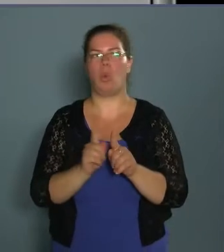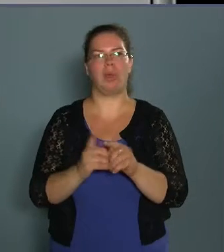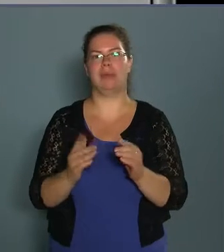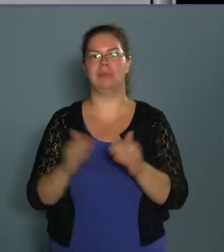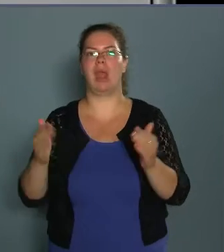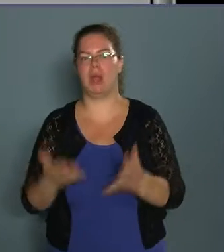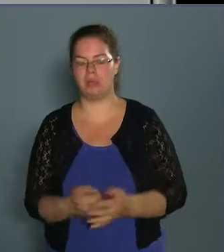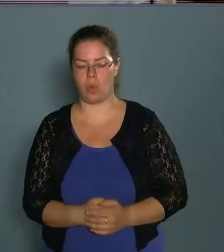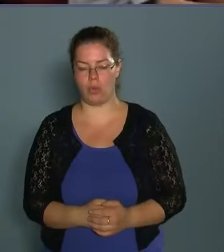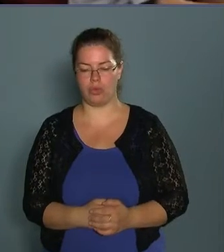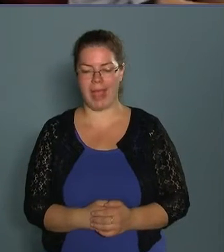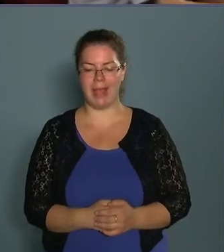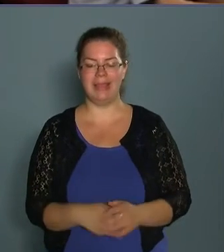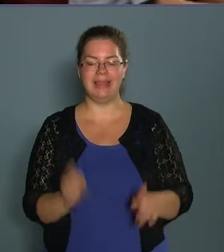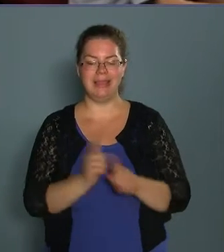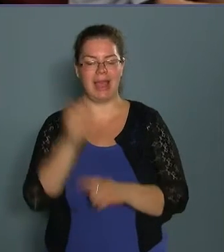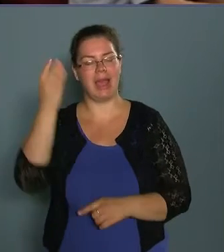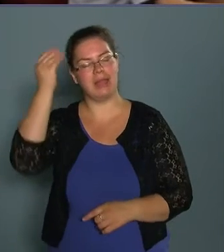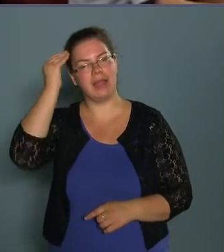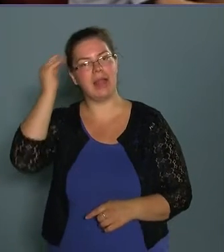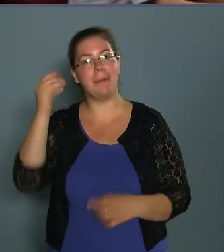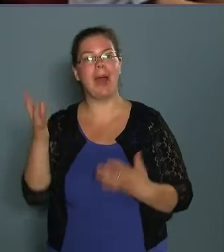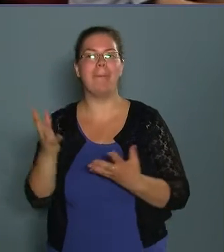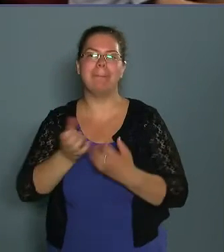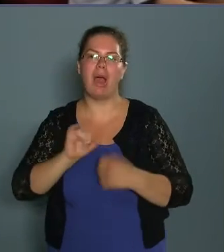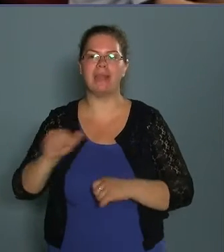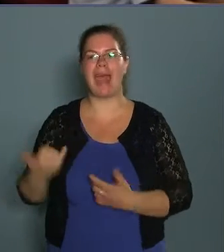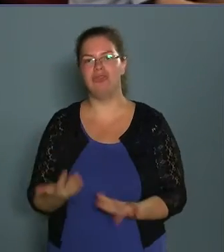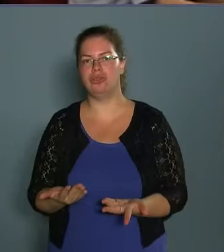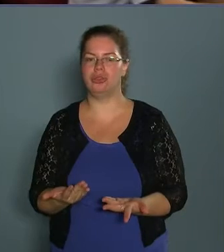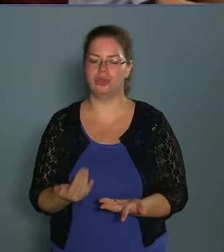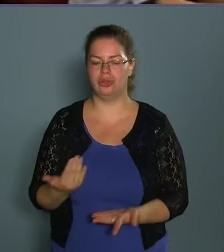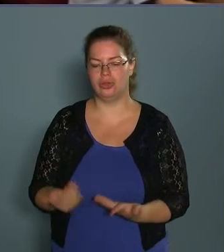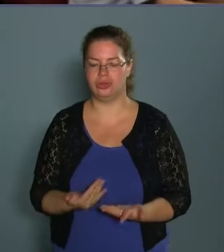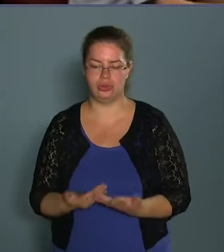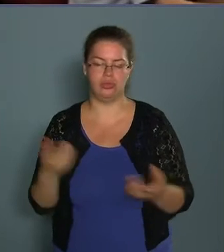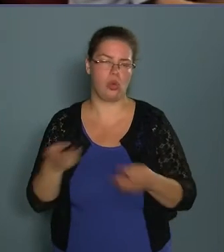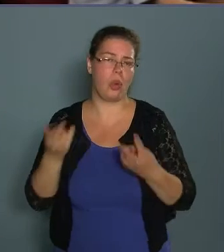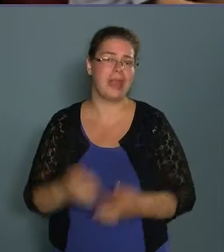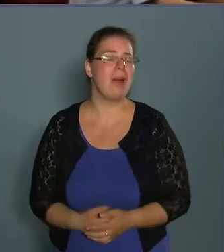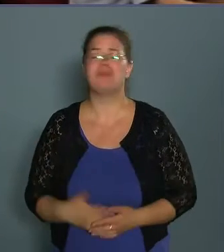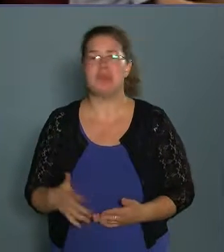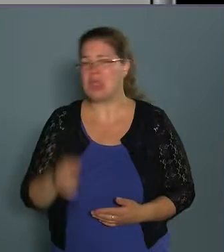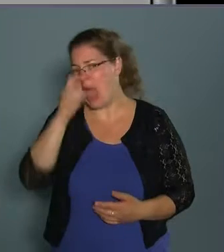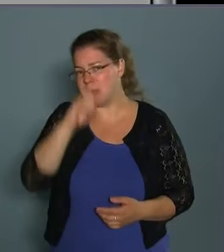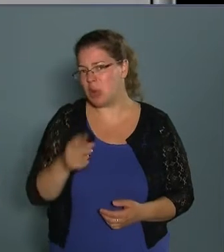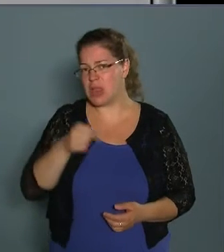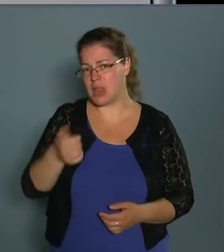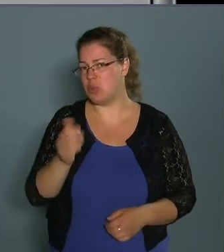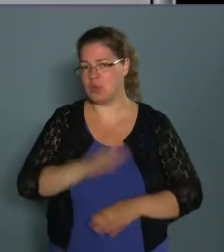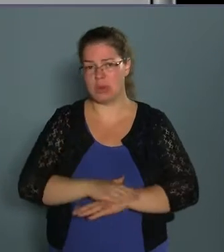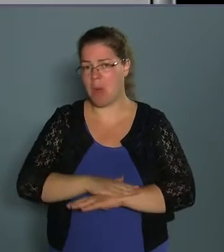olyan jelentősek, ilyen értelemben a behajtásuk is bizonyos értelemben könnyebb. Egyébként nem rossz az